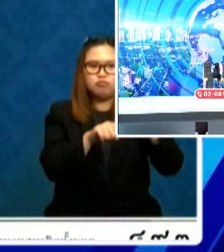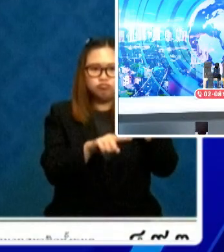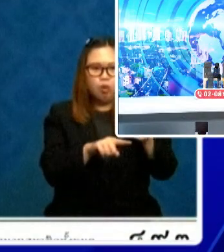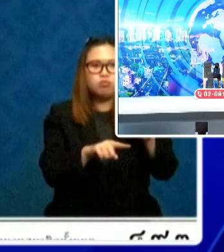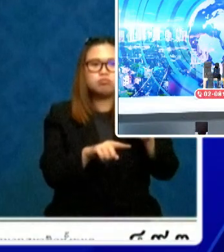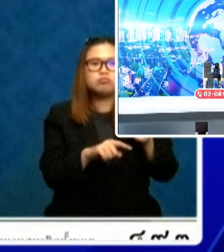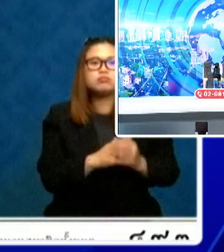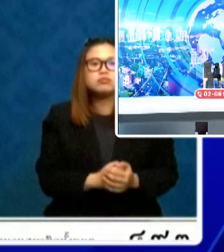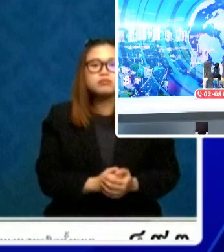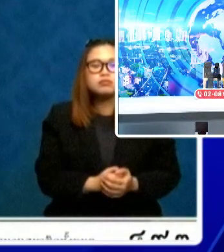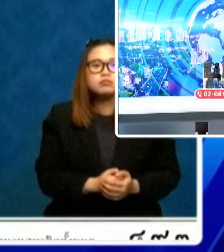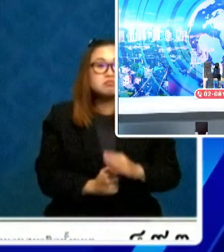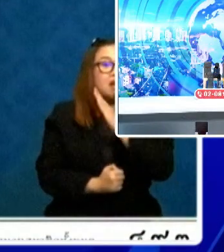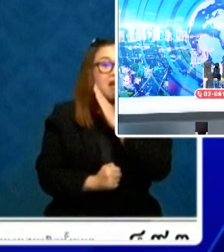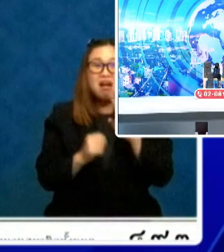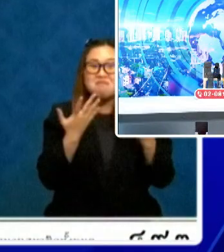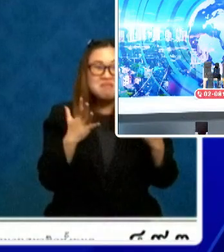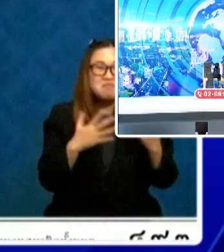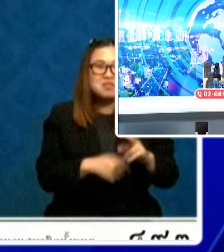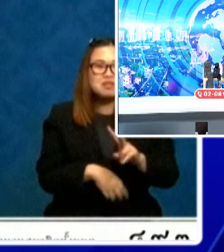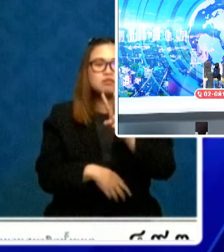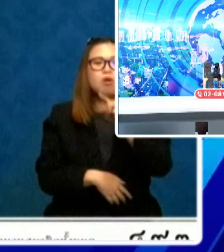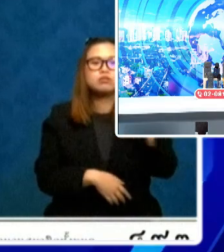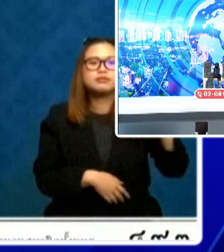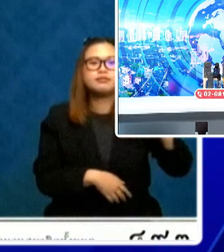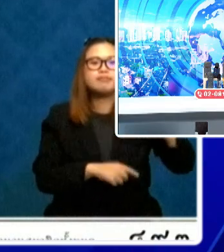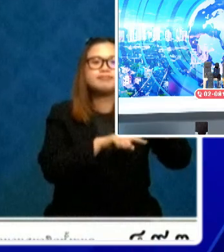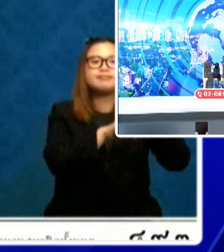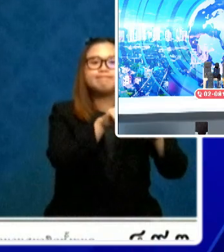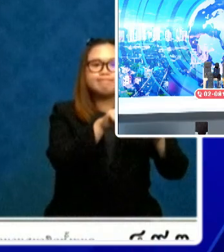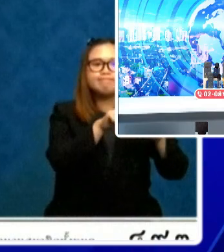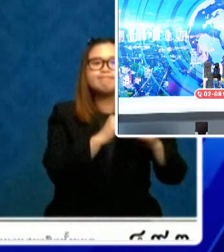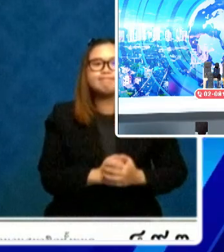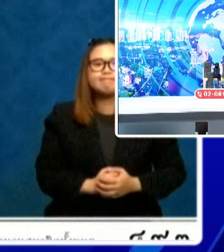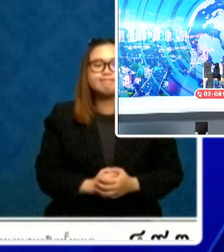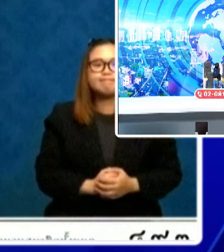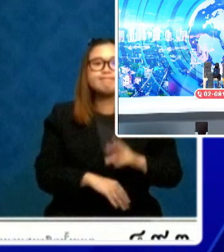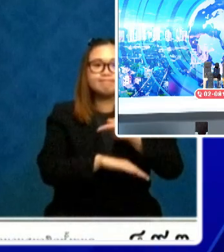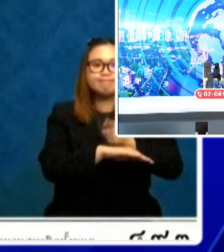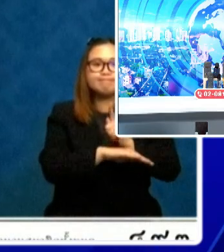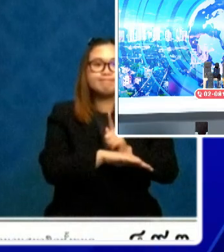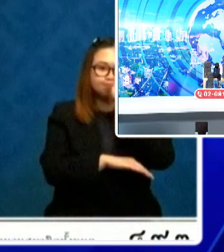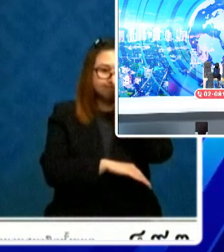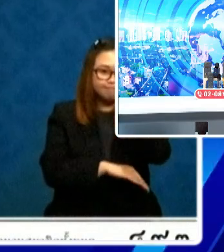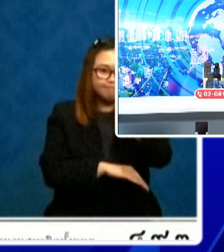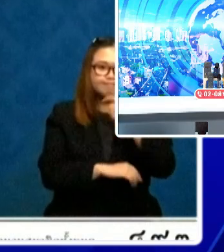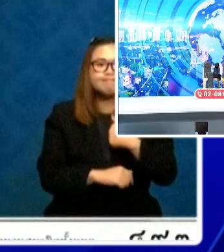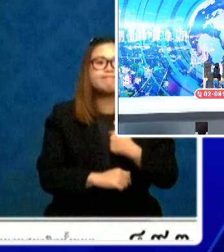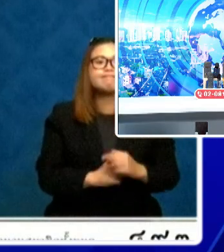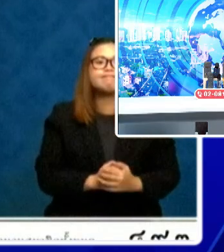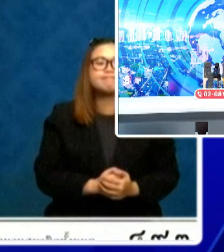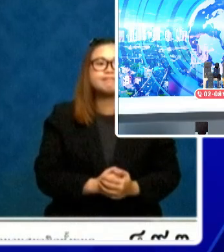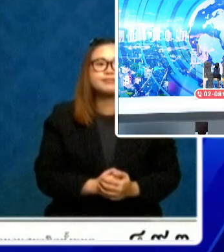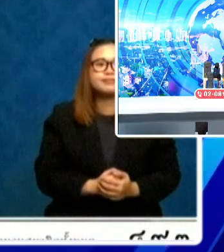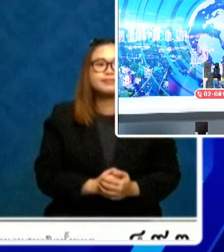ทางด้านของคุณหมอเชิดชัยนะคะที่มีการอภิปรายในครั้งนี้นะคะในปีงบประมาณปี68นะคะวาระที่2วาระที่3การประชุมสภาผู้แทนครั้งที่